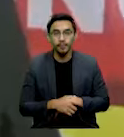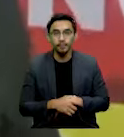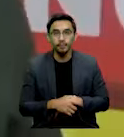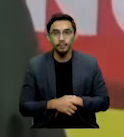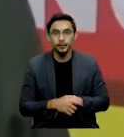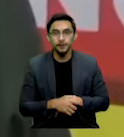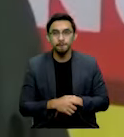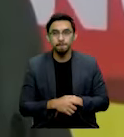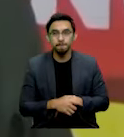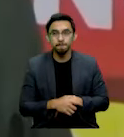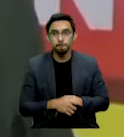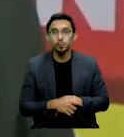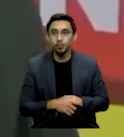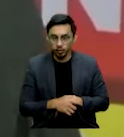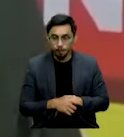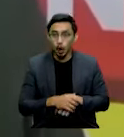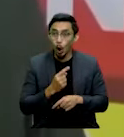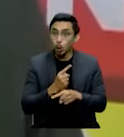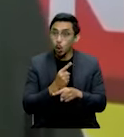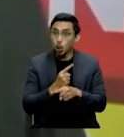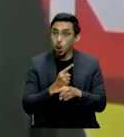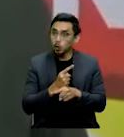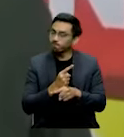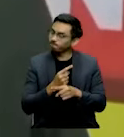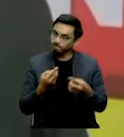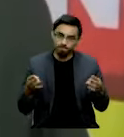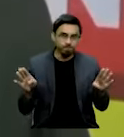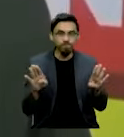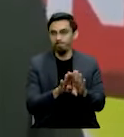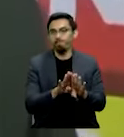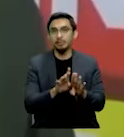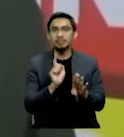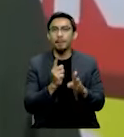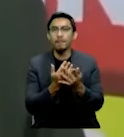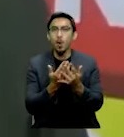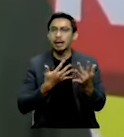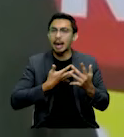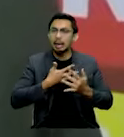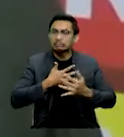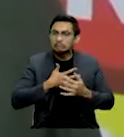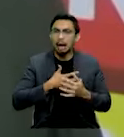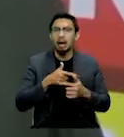Toko minuman keras ini segera ditutup karena meresahkan warga yang ada di sekitar ini.